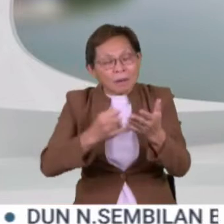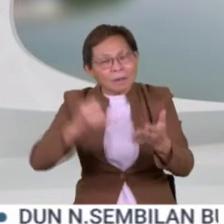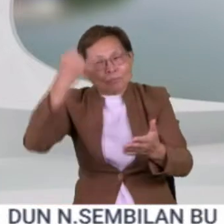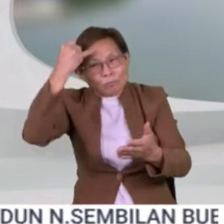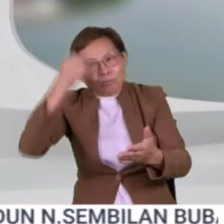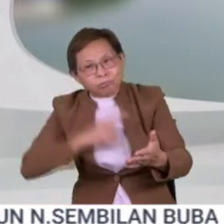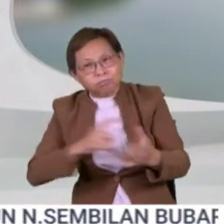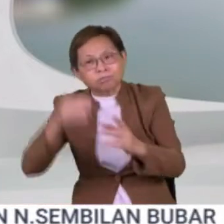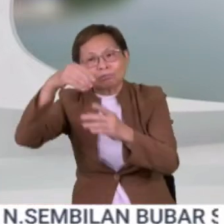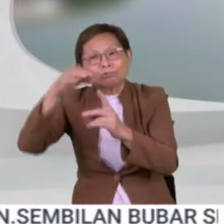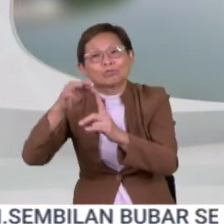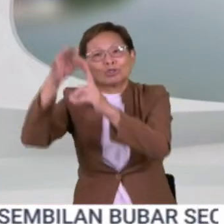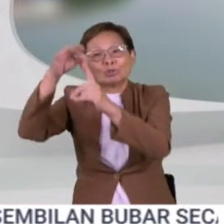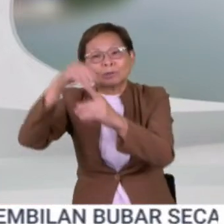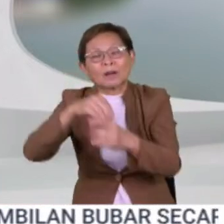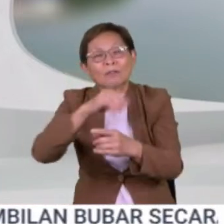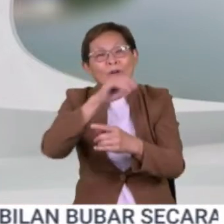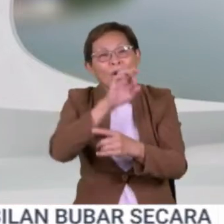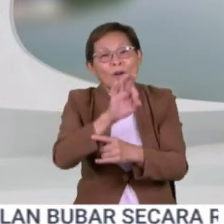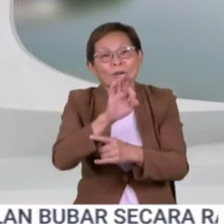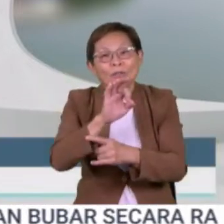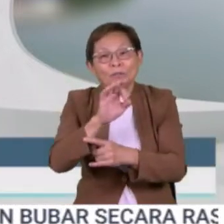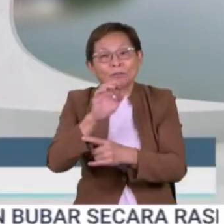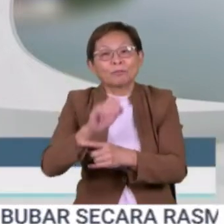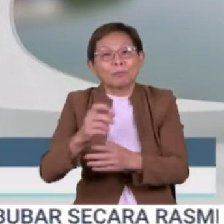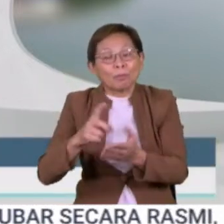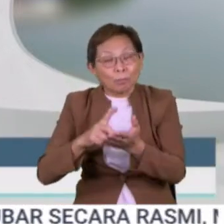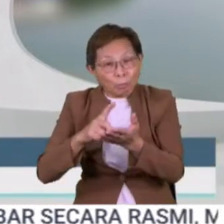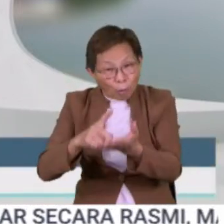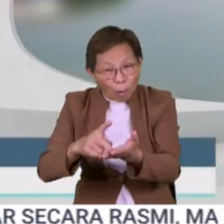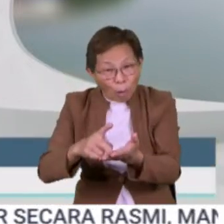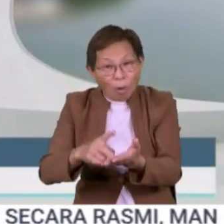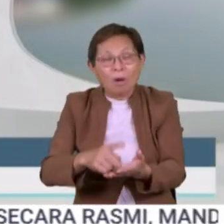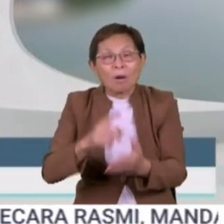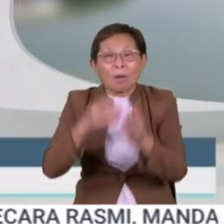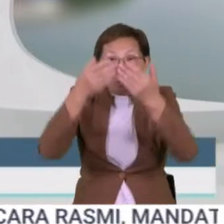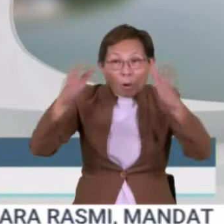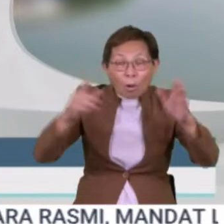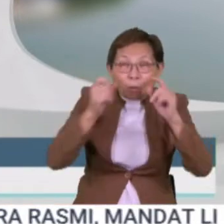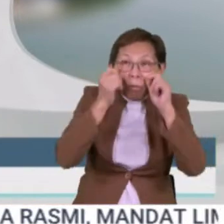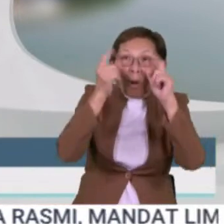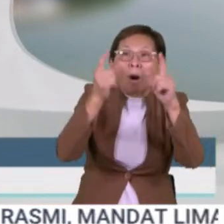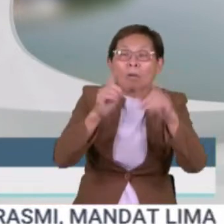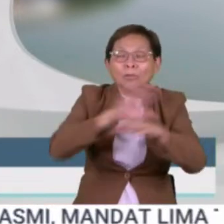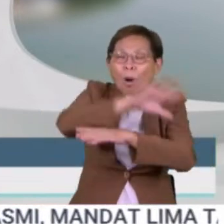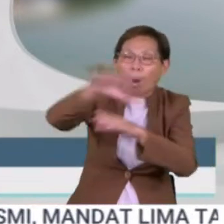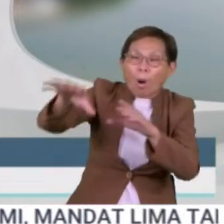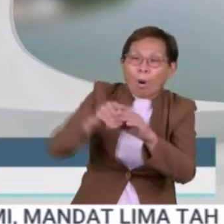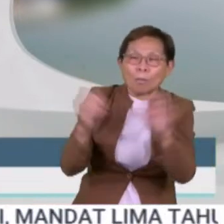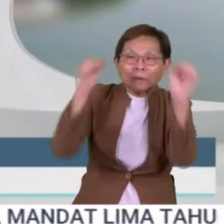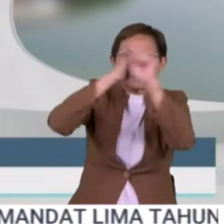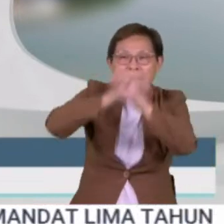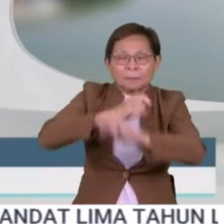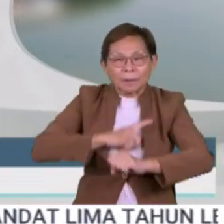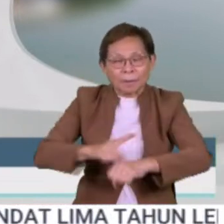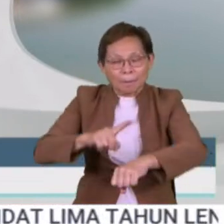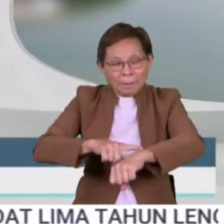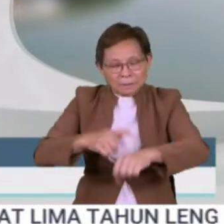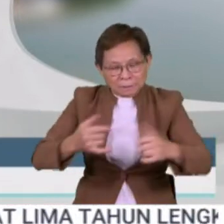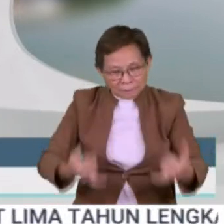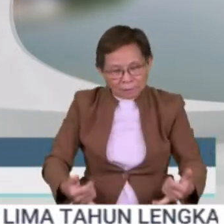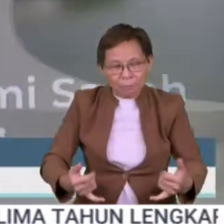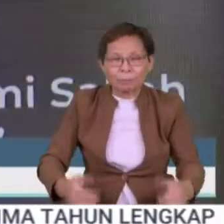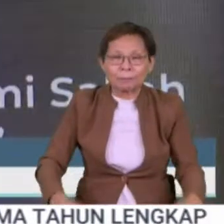khususnya dalam bidang fikoh Ia juga dapat membuka ruang kepada kefaman yang komprehensif mengenai jabatan Islam masa